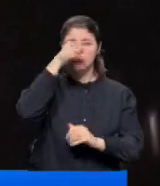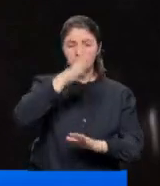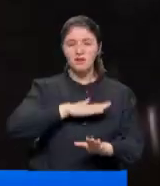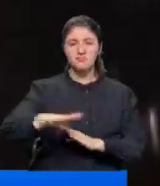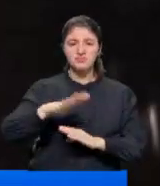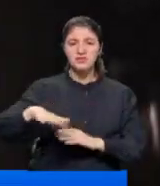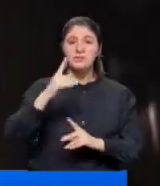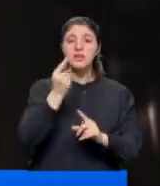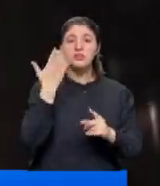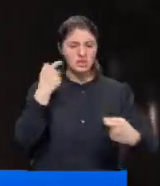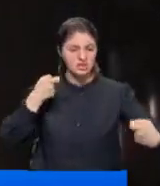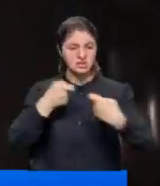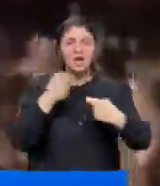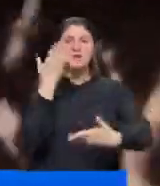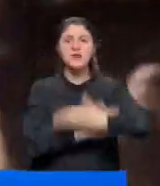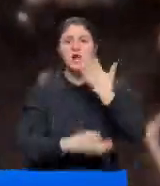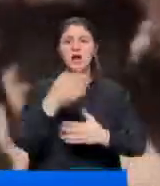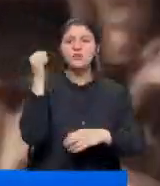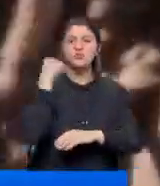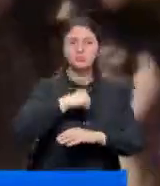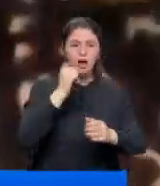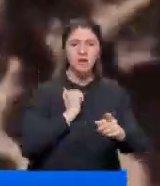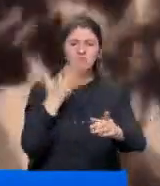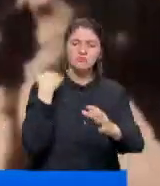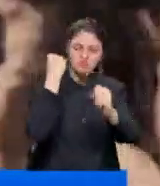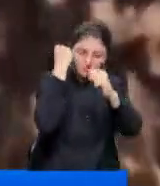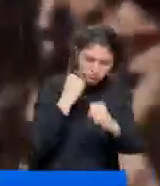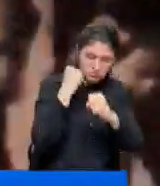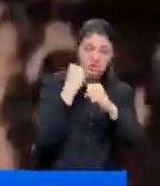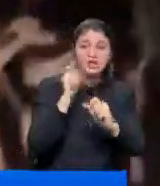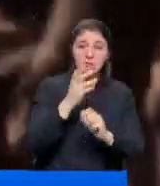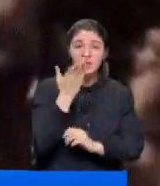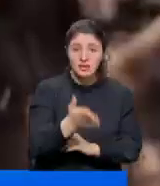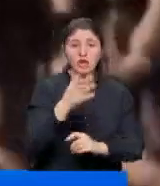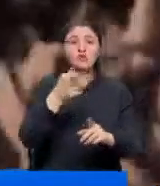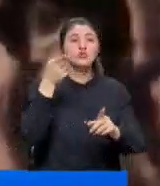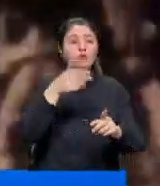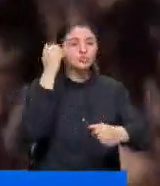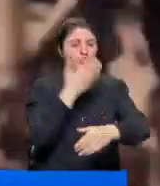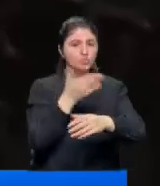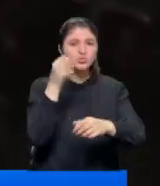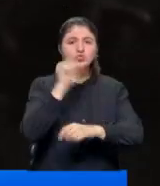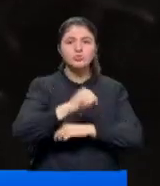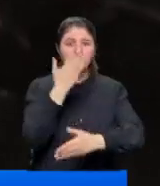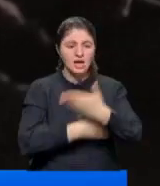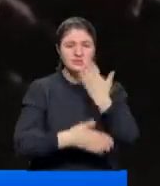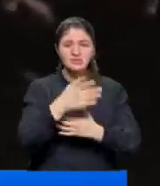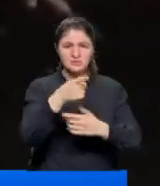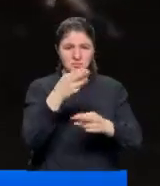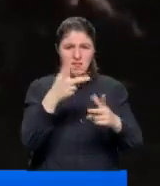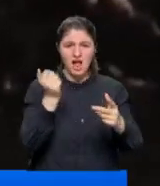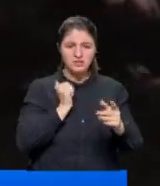dünyaya Biraz önce çarpıştı yaralı düşman askerini sırtında Taşıyan da düşman askerinin yarasına ot basan